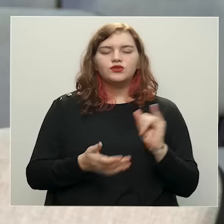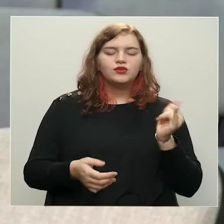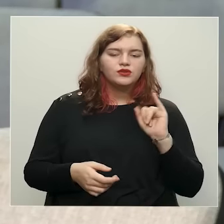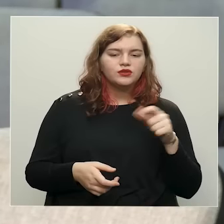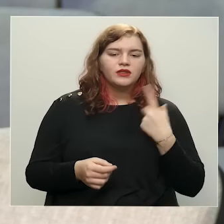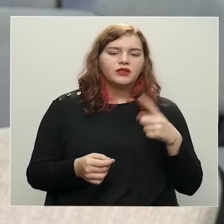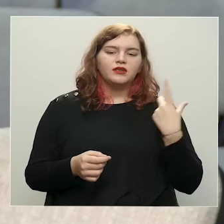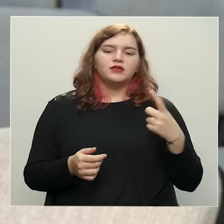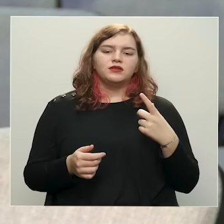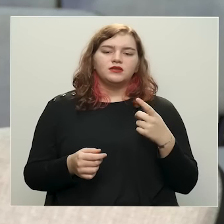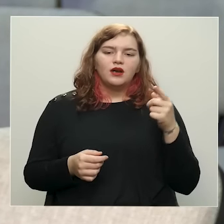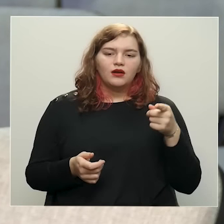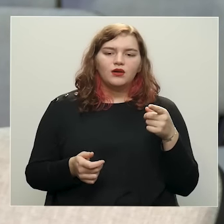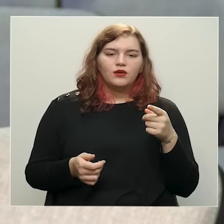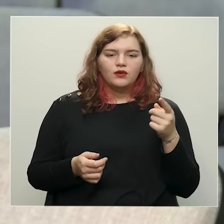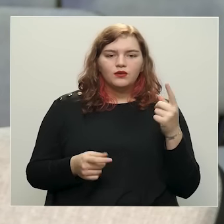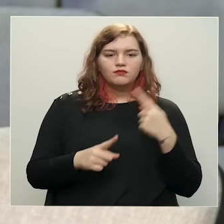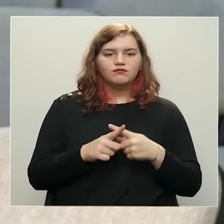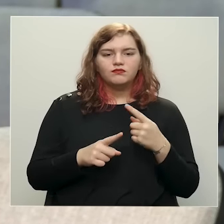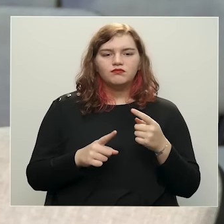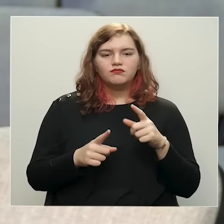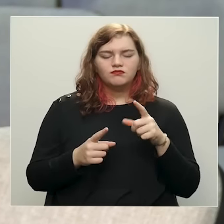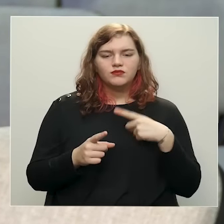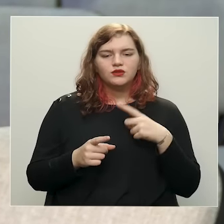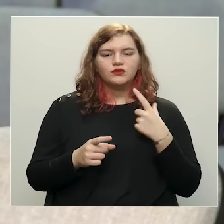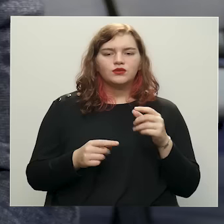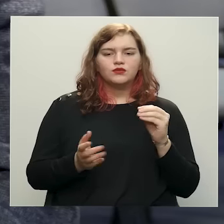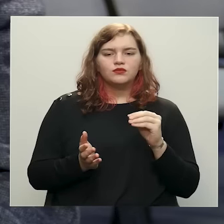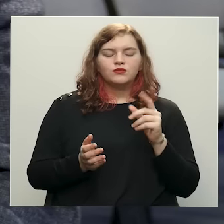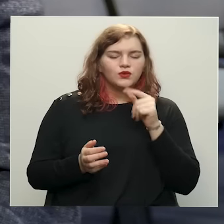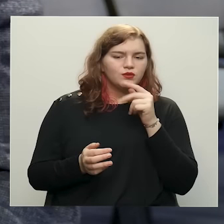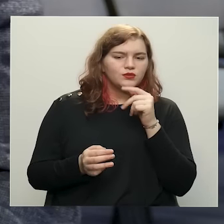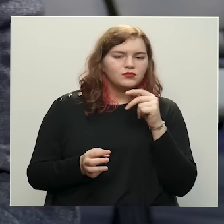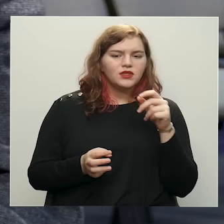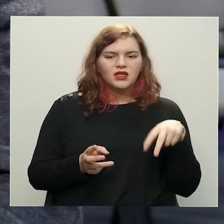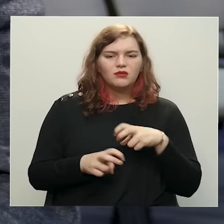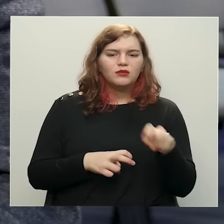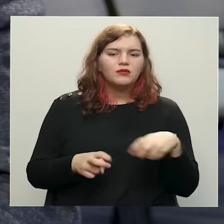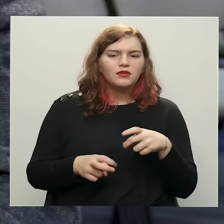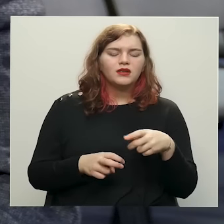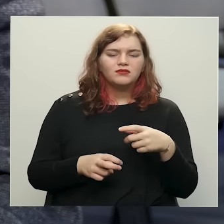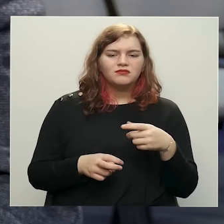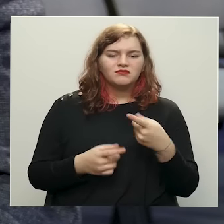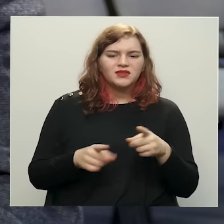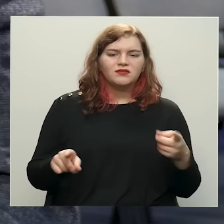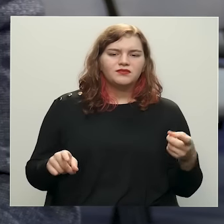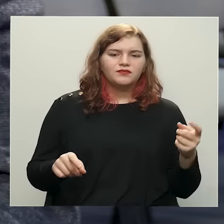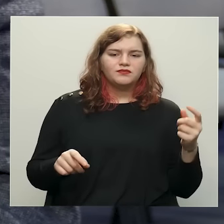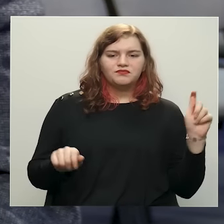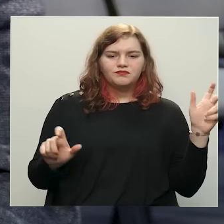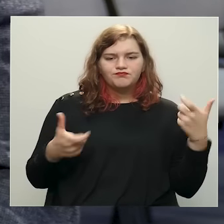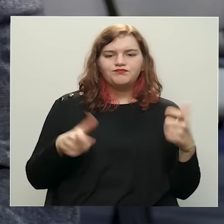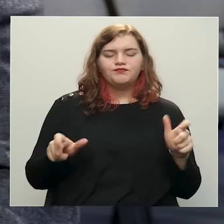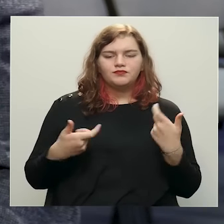sunt acolo, încă mai sunt, pe unde am umblat noi, în lumea aceasta, în desfârâu, în o specie, cum